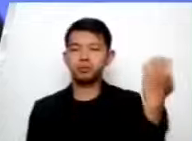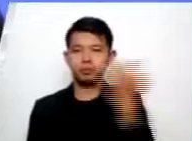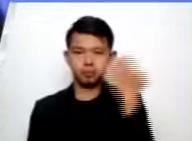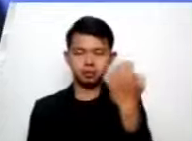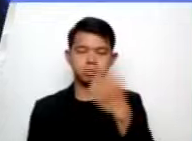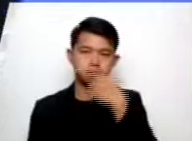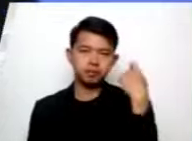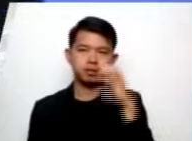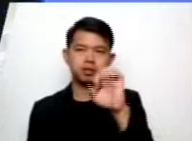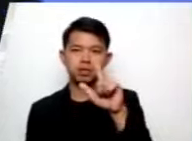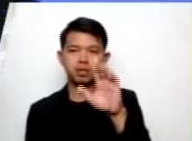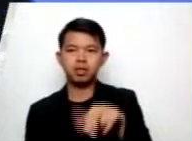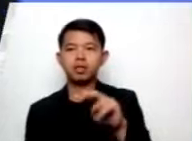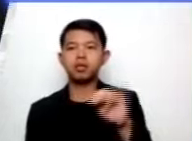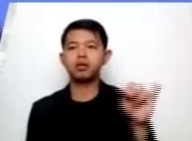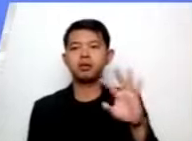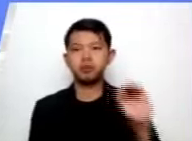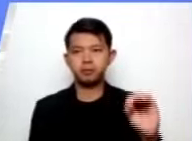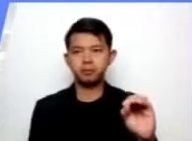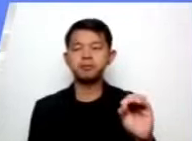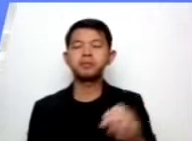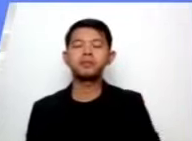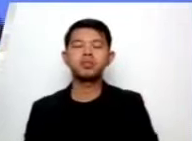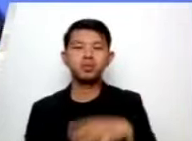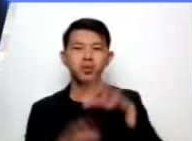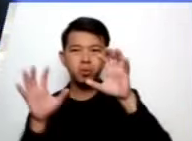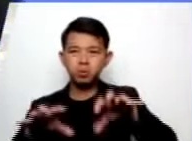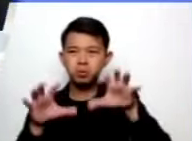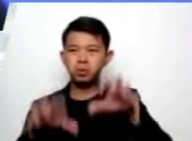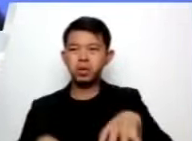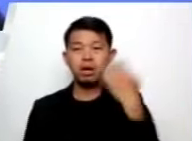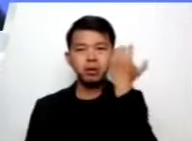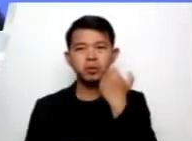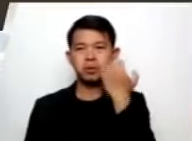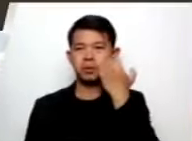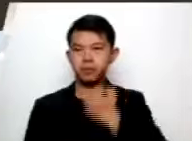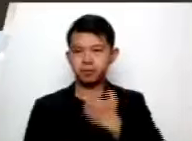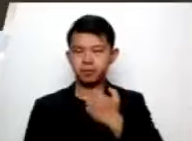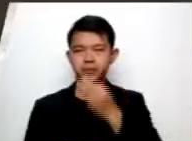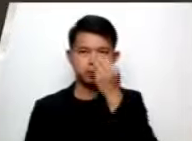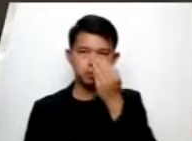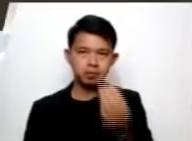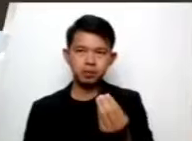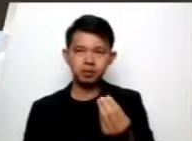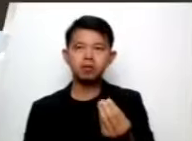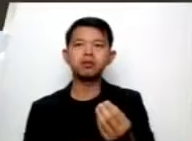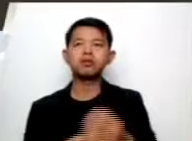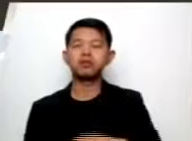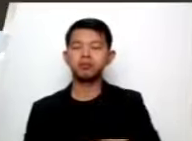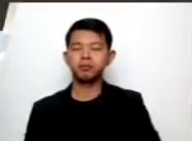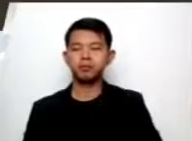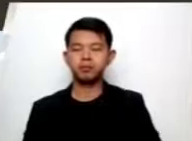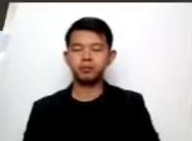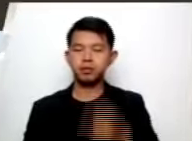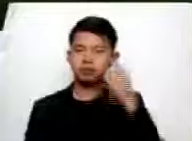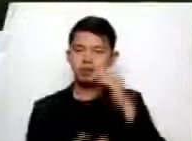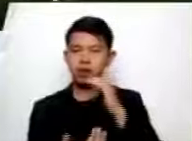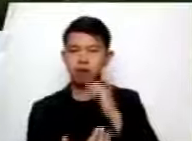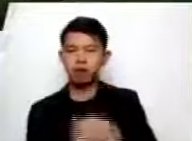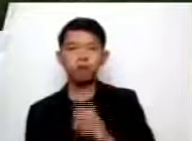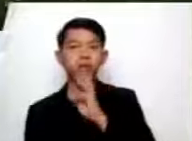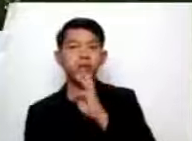sapat yung pag-ulan. That is why our drought condition is extended. Para naman maiwasan ang water service